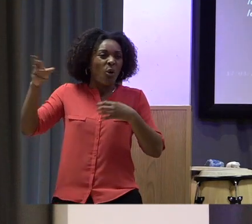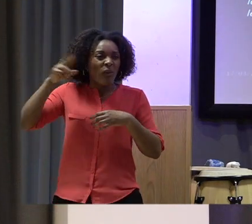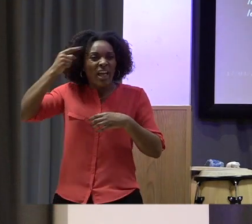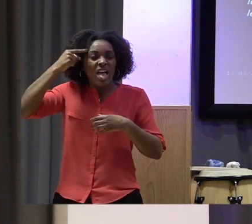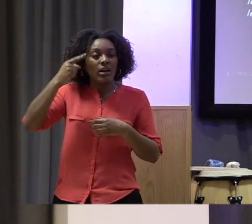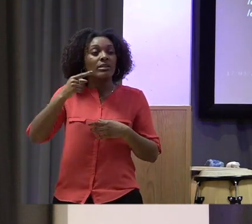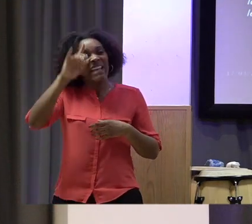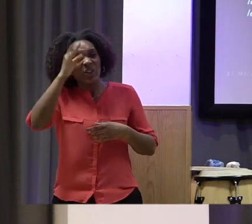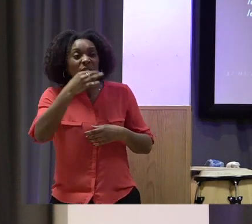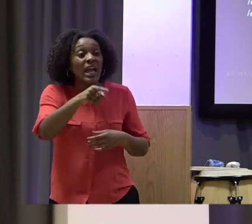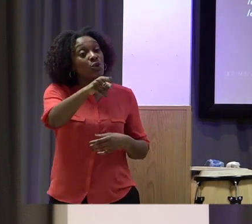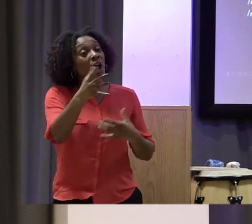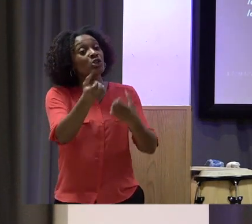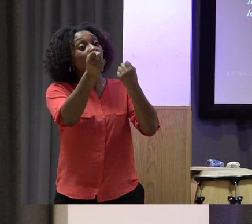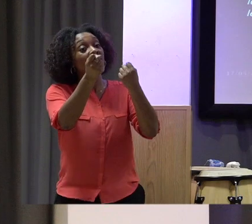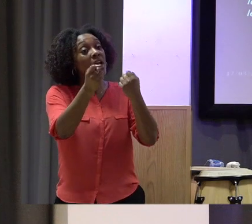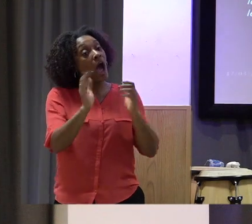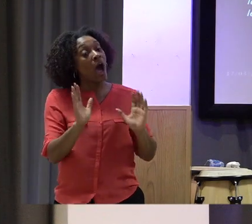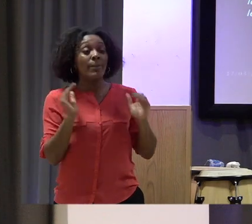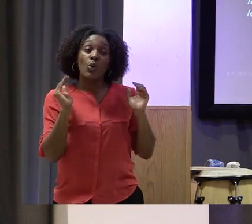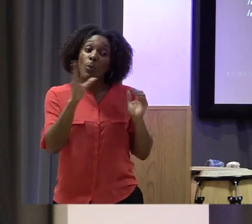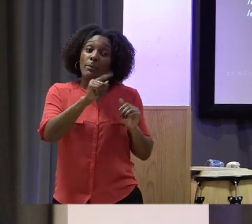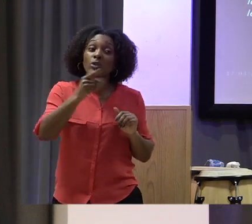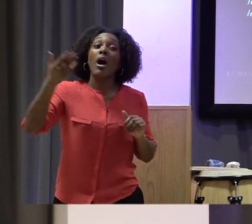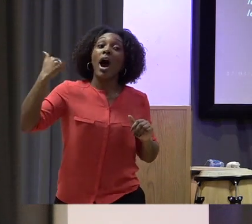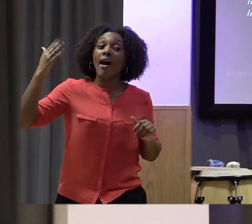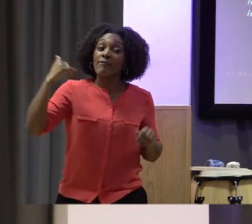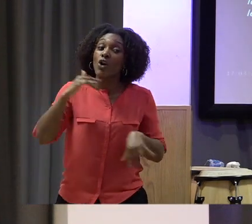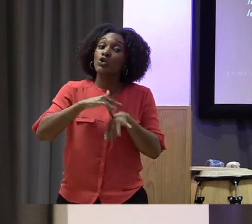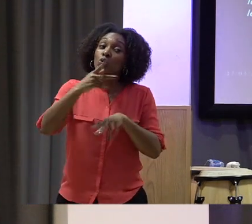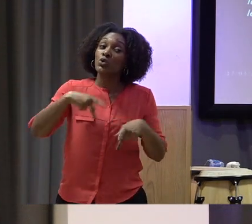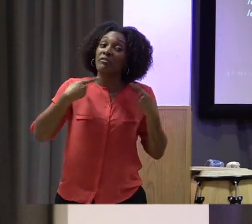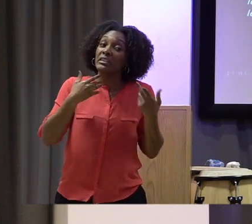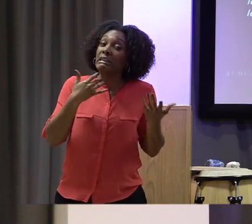si tu es sauvé, mais n'oublie pas quand même, tu avais fait cela. Hein.